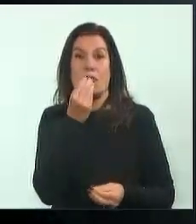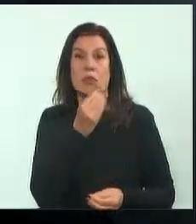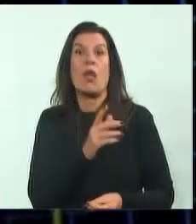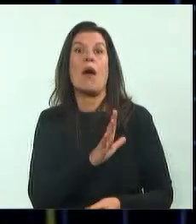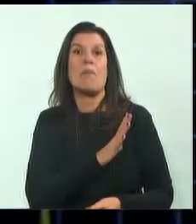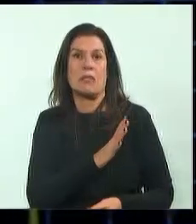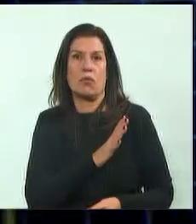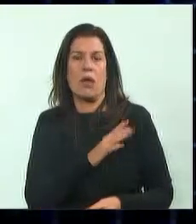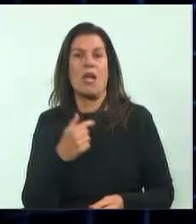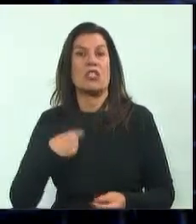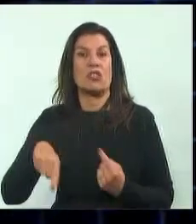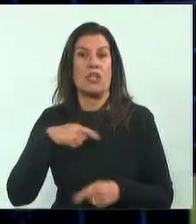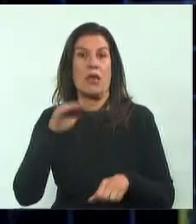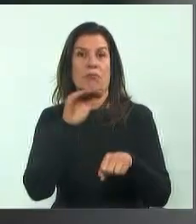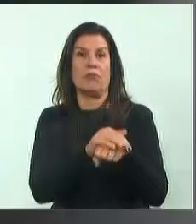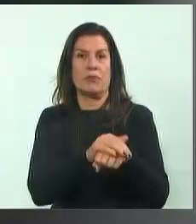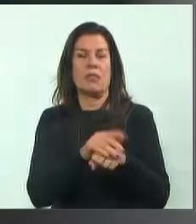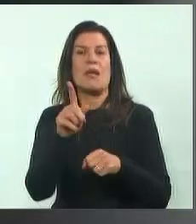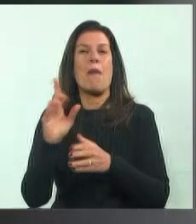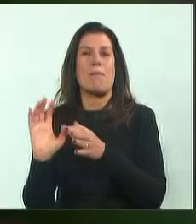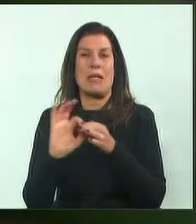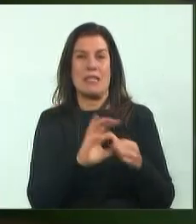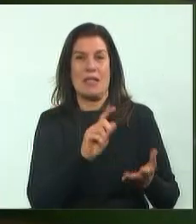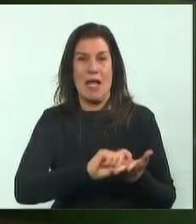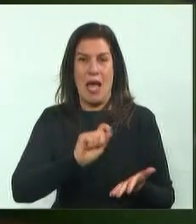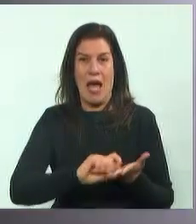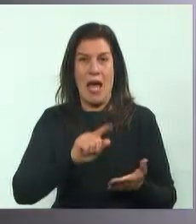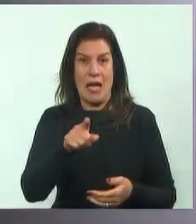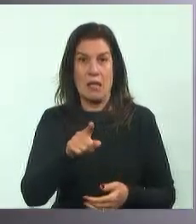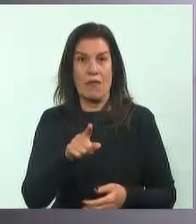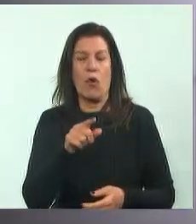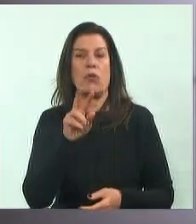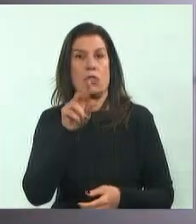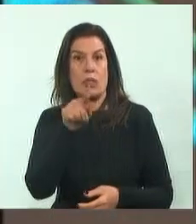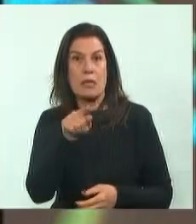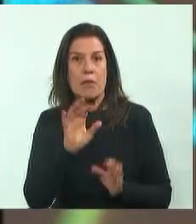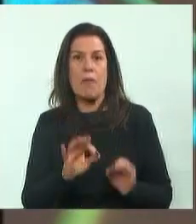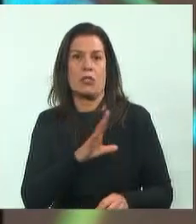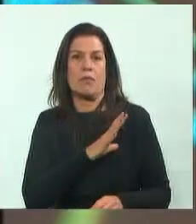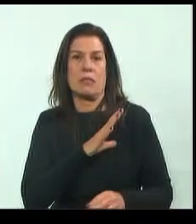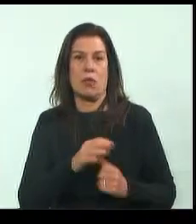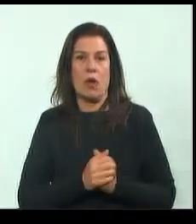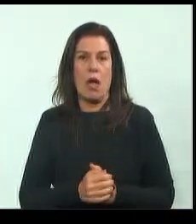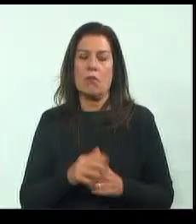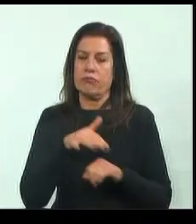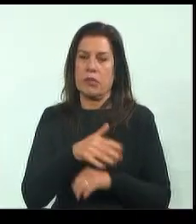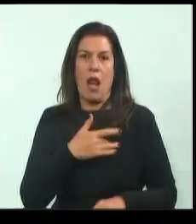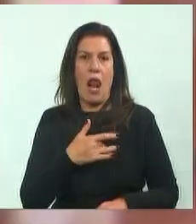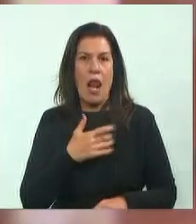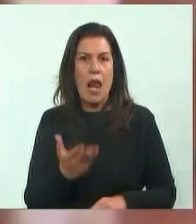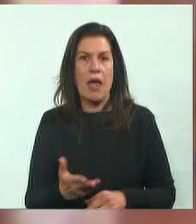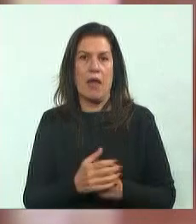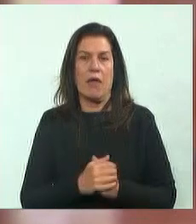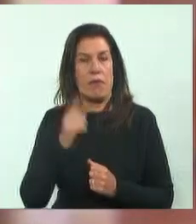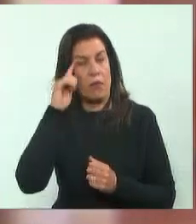חשפנו בסדרת הכתבות פייק דיאט חלק משורפי השומנים המסוכנים. ספיקת לב קשה. פסיכוזה חריפה. יש לי מים עריות.